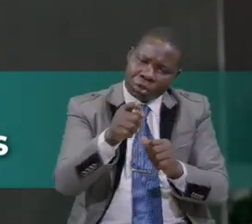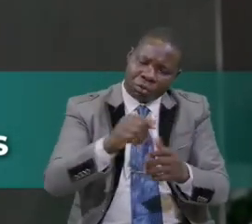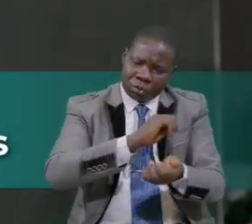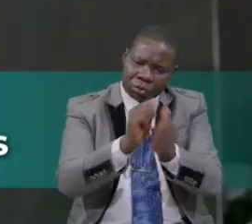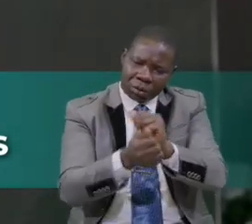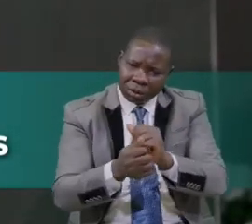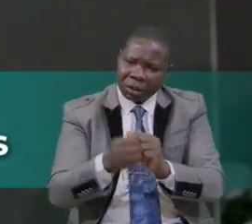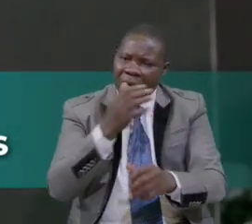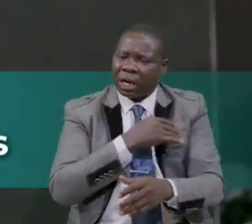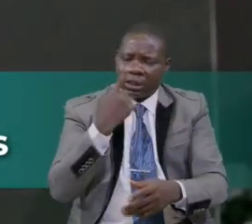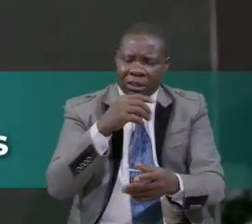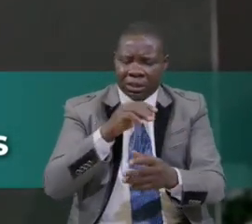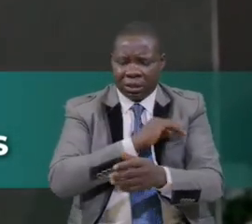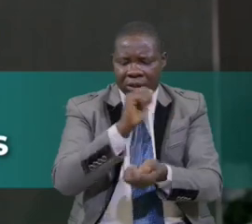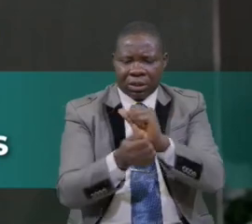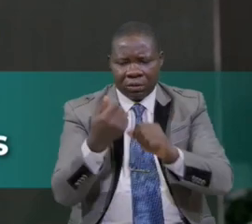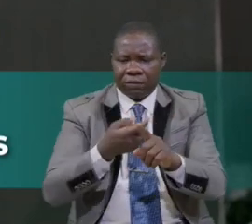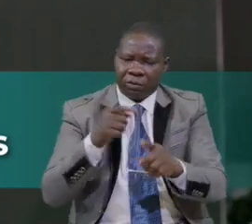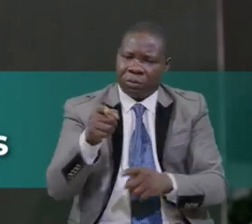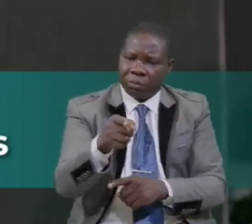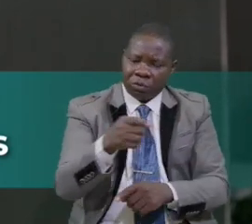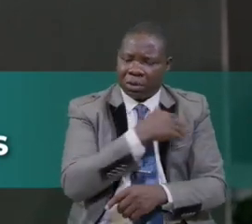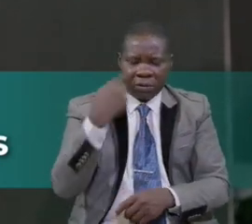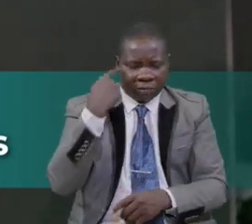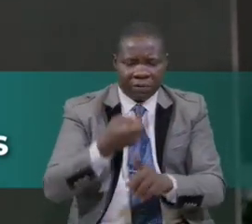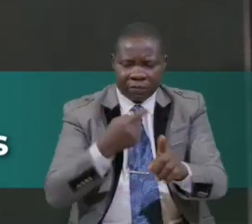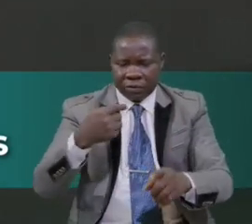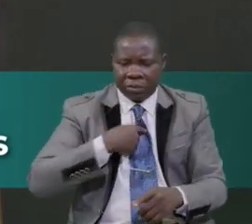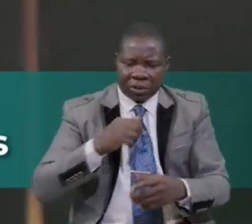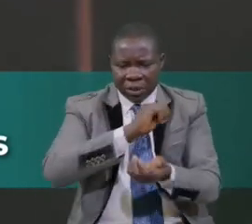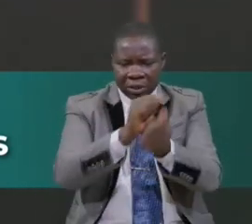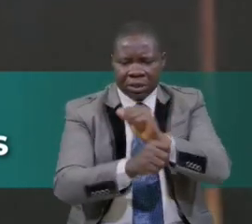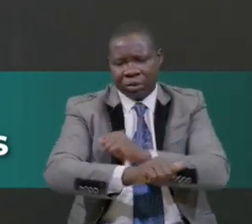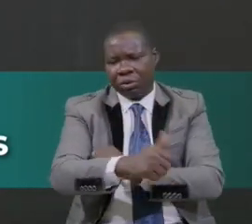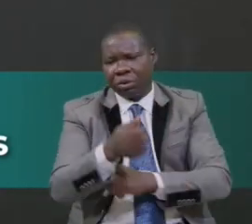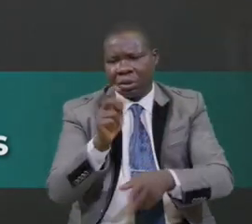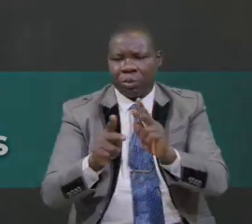change les autres, nous allons changer cette nation.